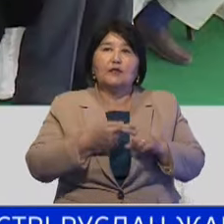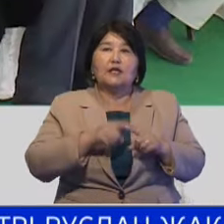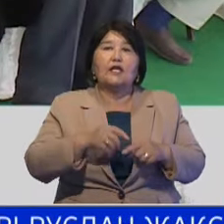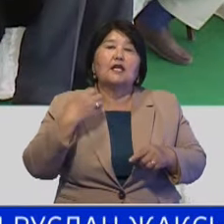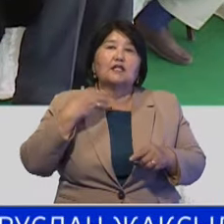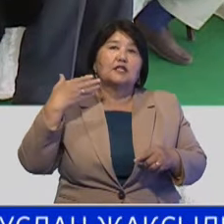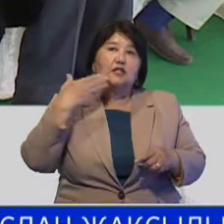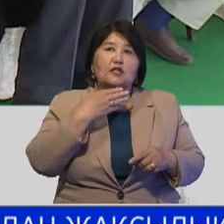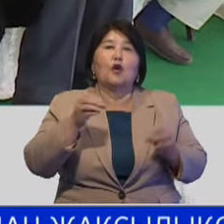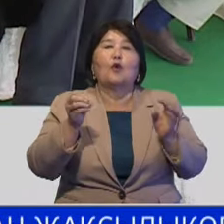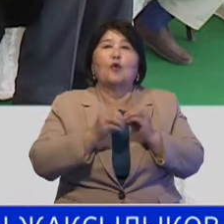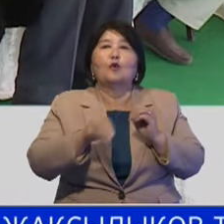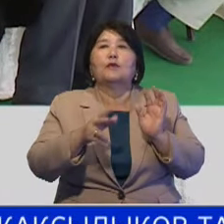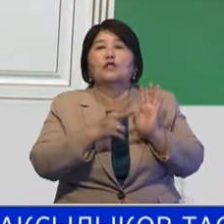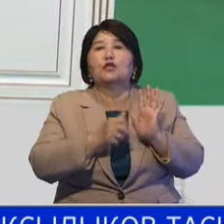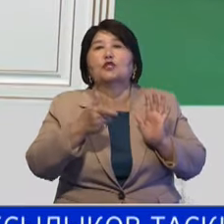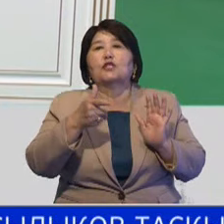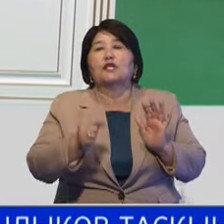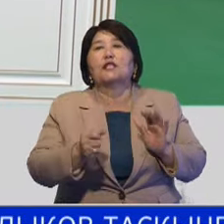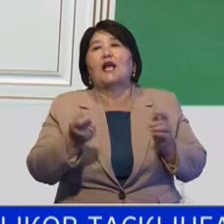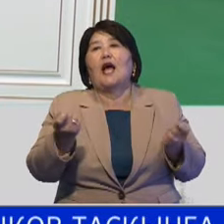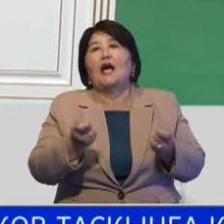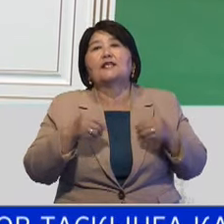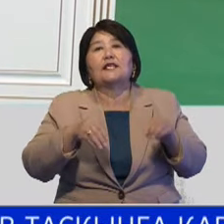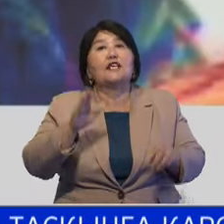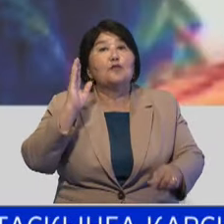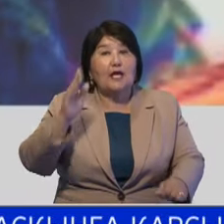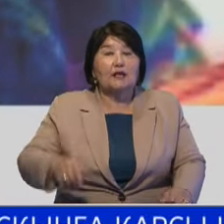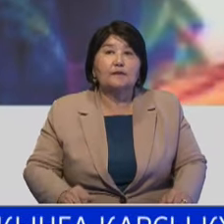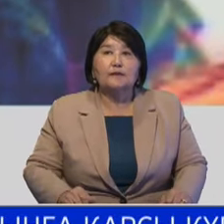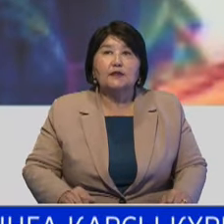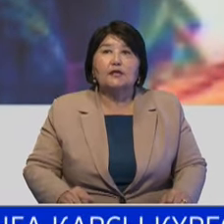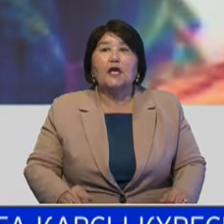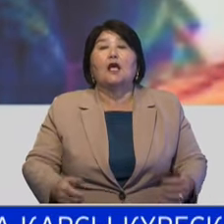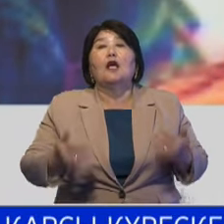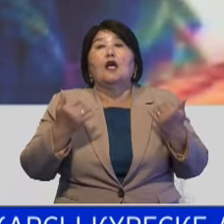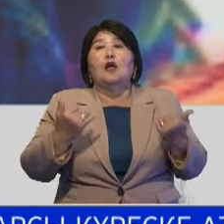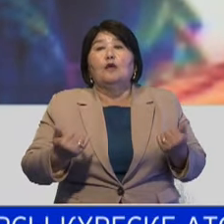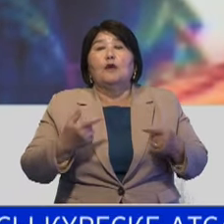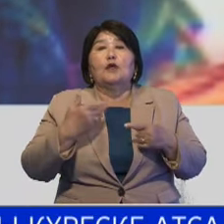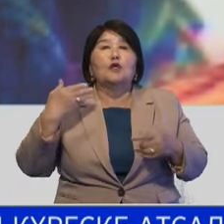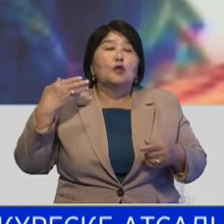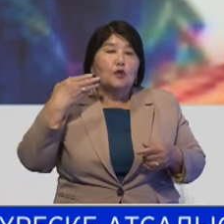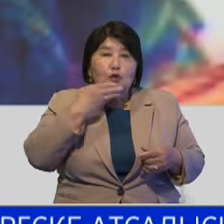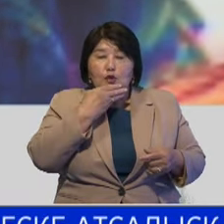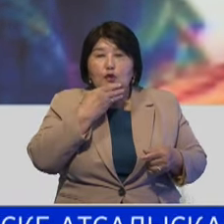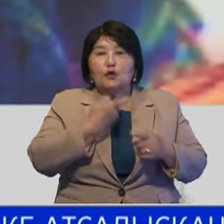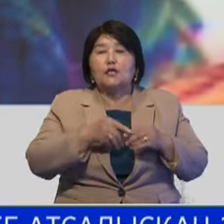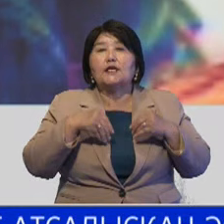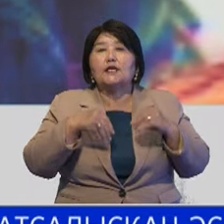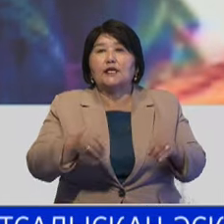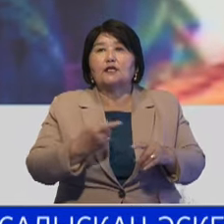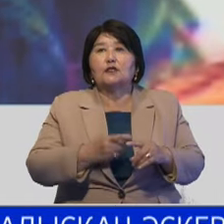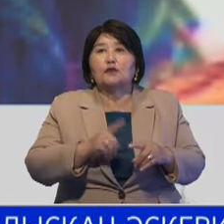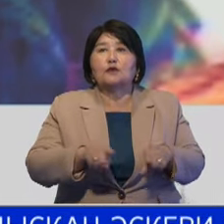сыр салысы 10 800 гектарға аз егілмек. Биыл егілетін күріш егісі